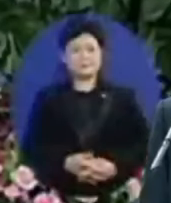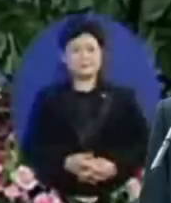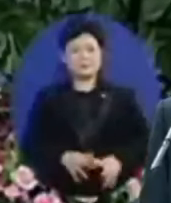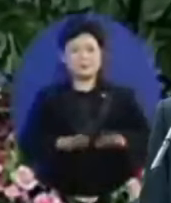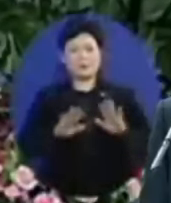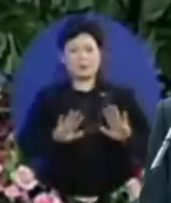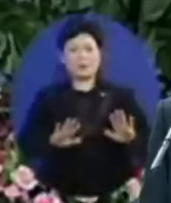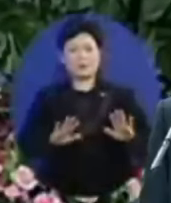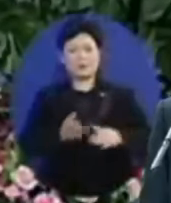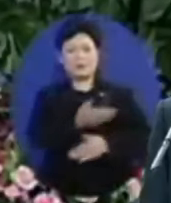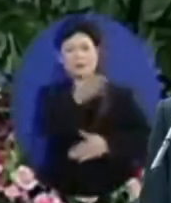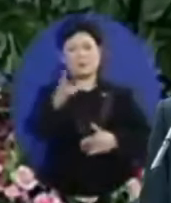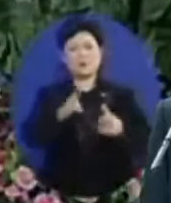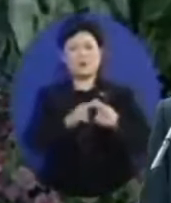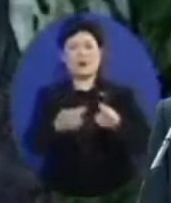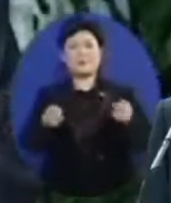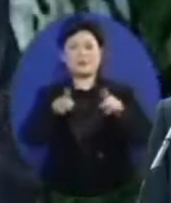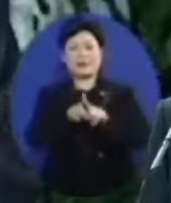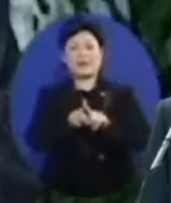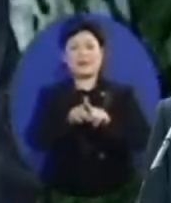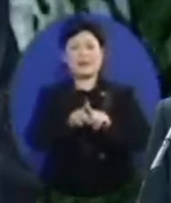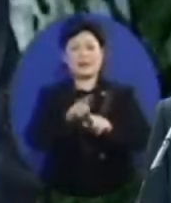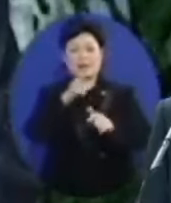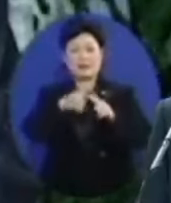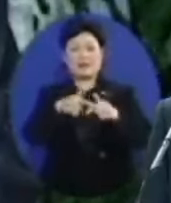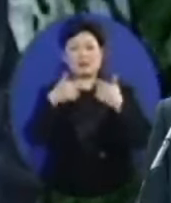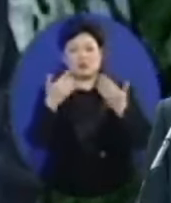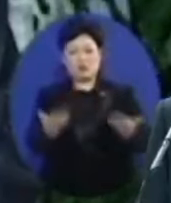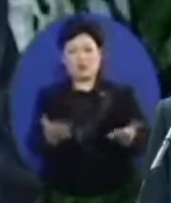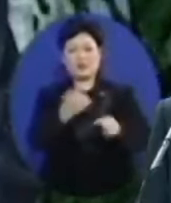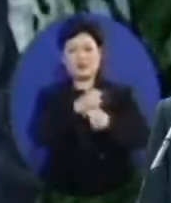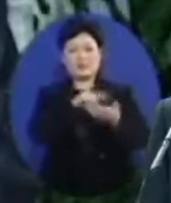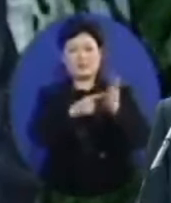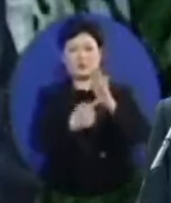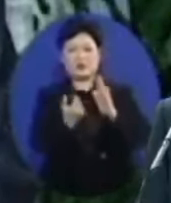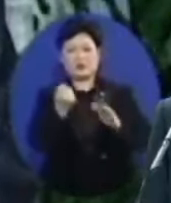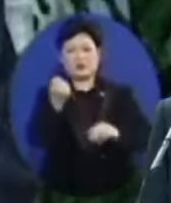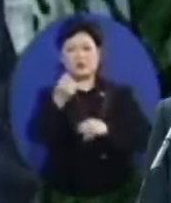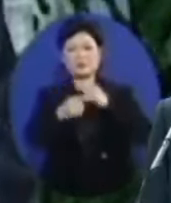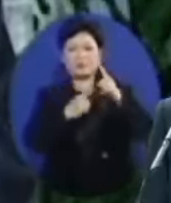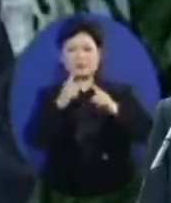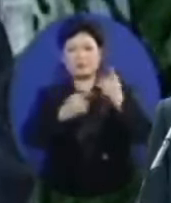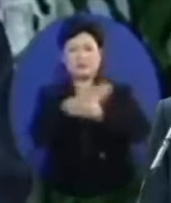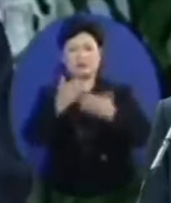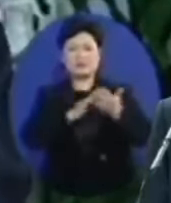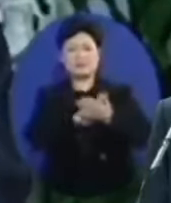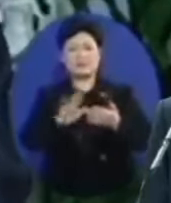오늘 저는 여러분과 함께 내가 쉬게 하리라는 제목으로 말씀을 나누겠습니다.